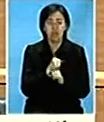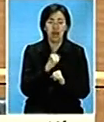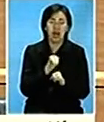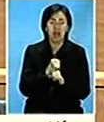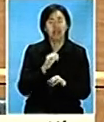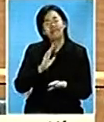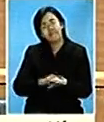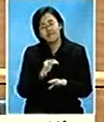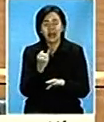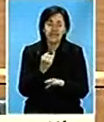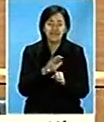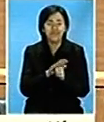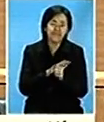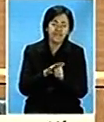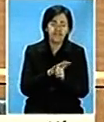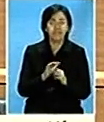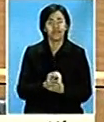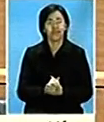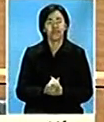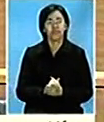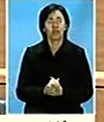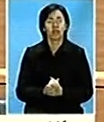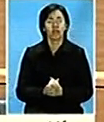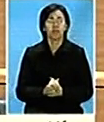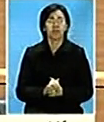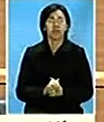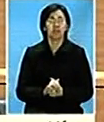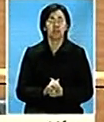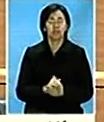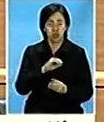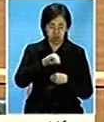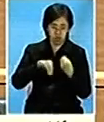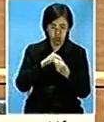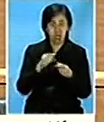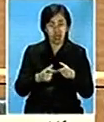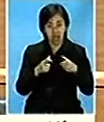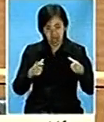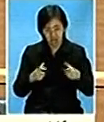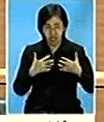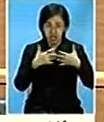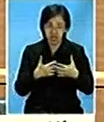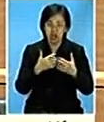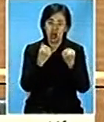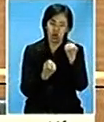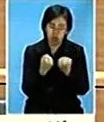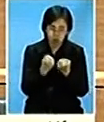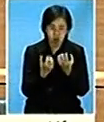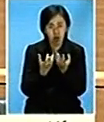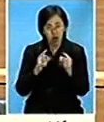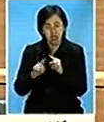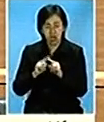นะครับในขณะที่ธุรกิจขนาดใหญ่ยานยนต์และชิ้นส่วนต้องการแรงงานกึ่งทัก